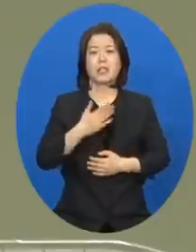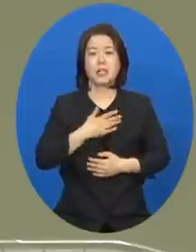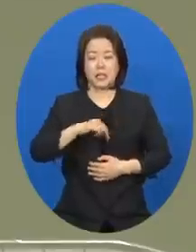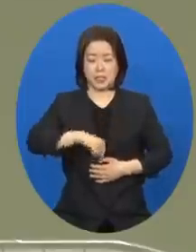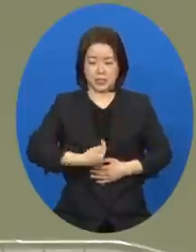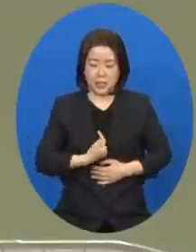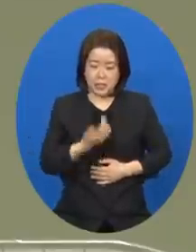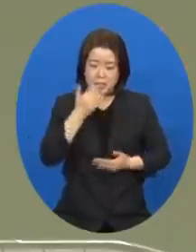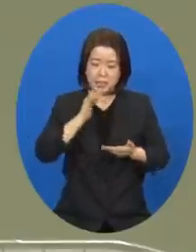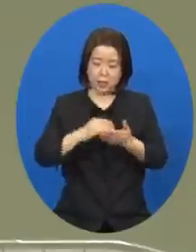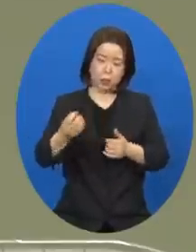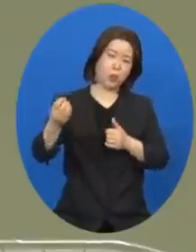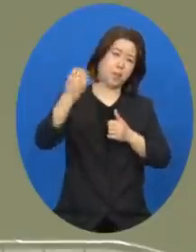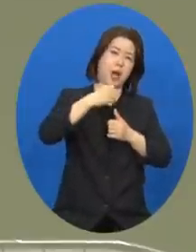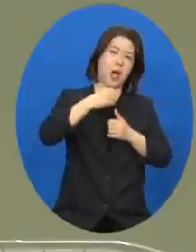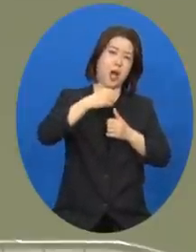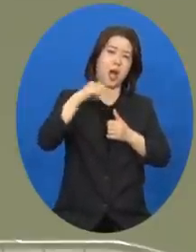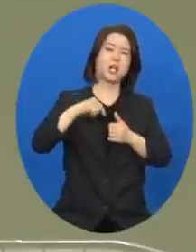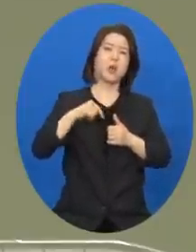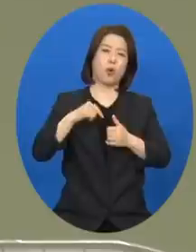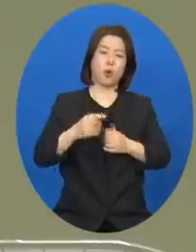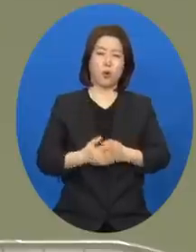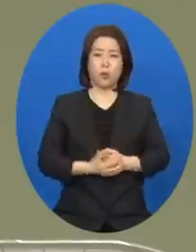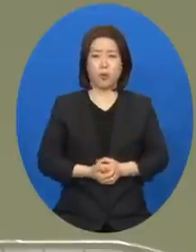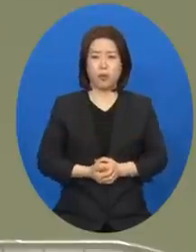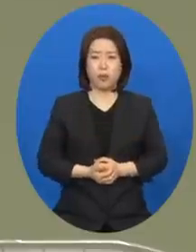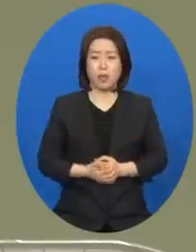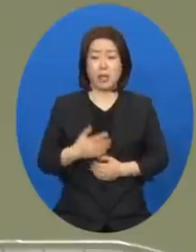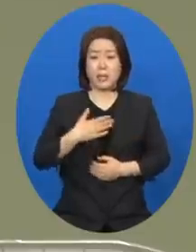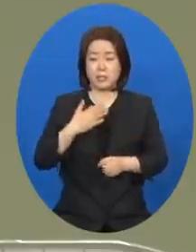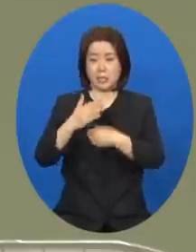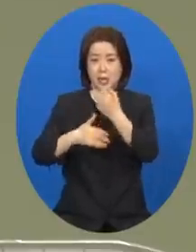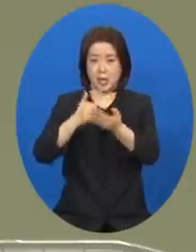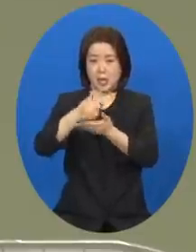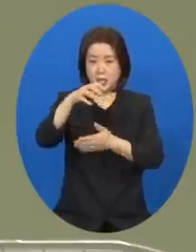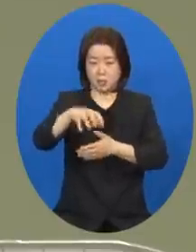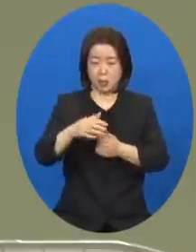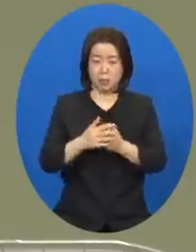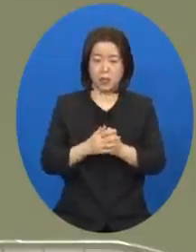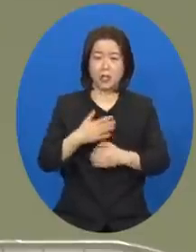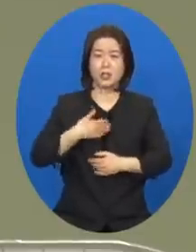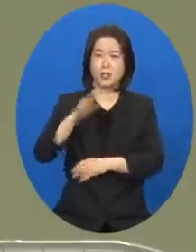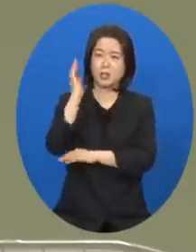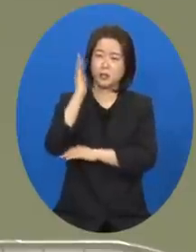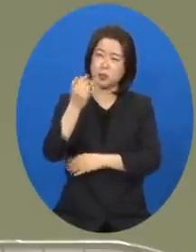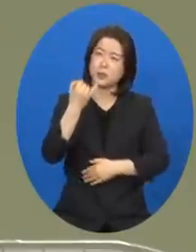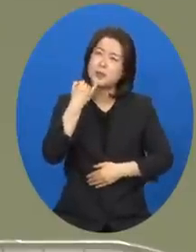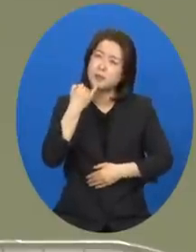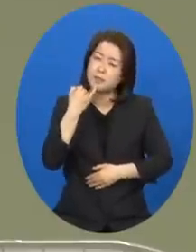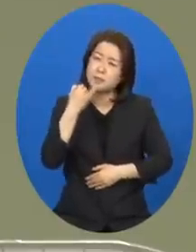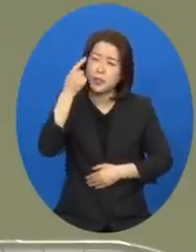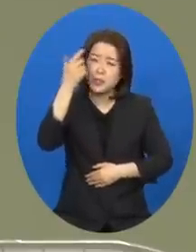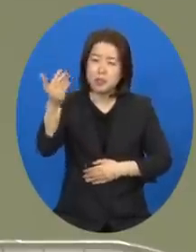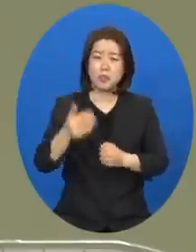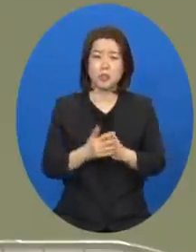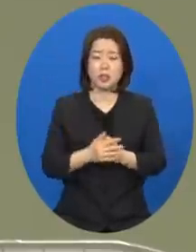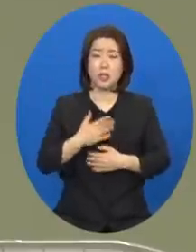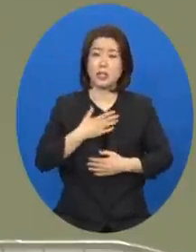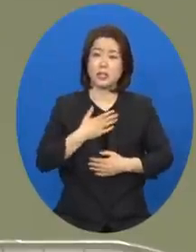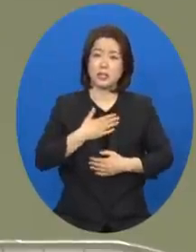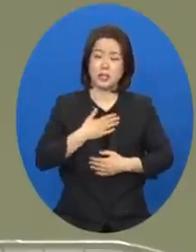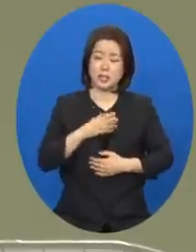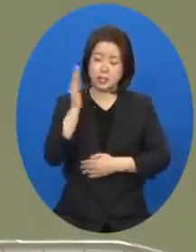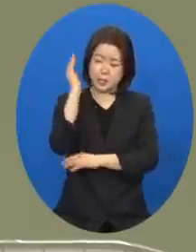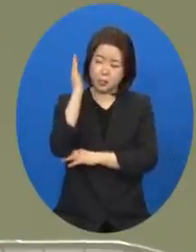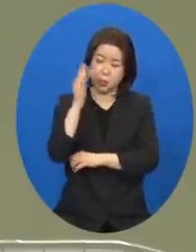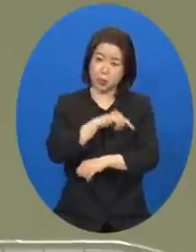돌이에요. 저는 하나님 앞에 제가 설교해도 됩니까? 제가 설교할 자격이